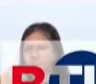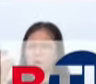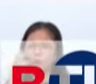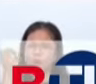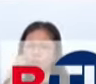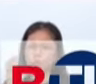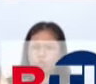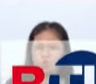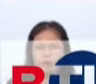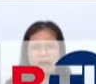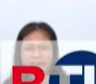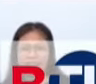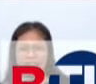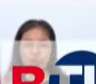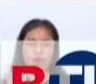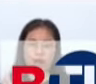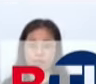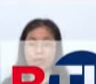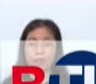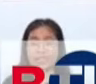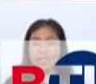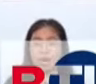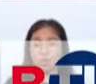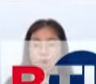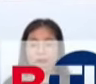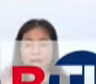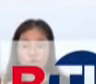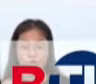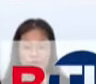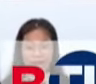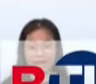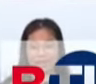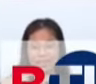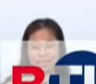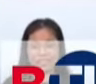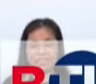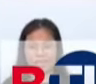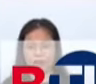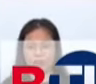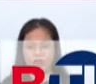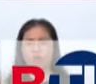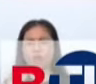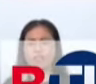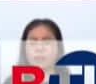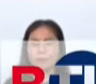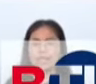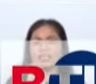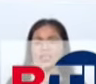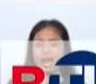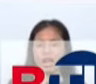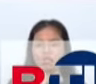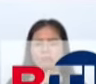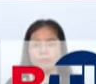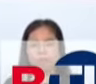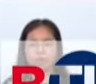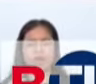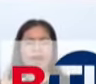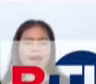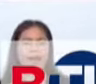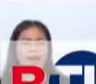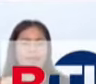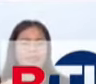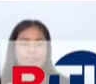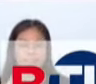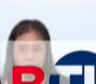terlalu he 340.000 hektar Saya klarifikasi kemudian itu pun salah